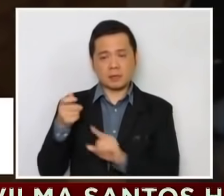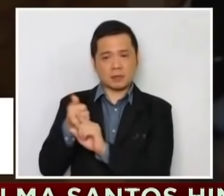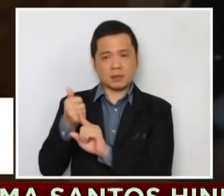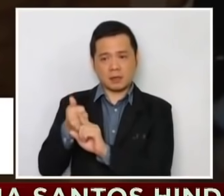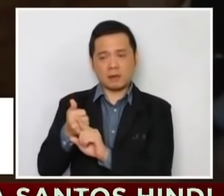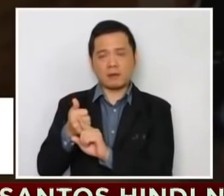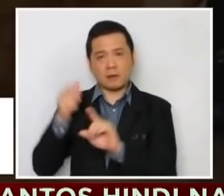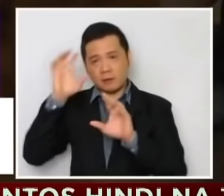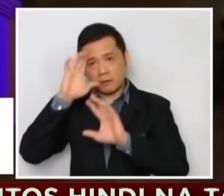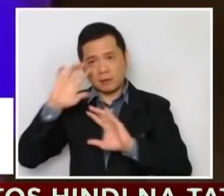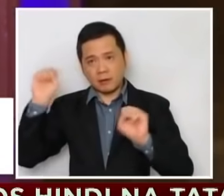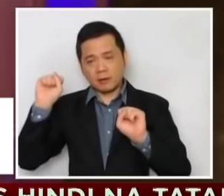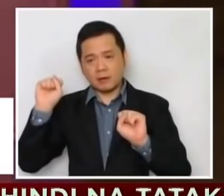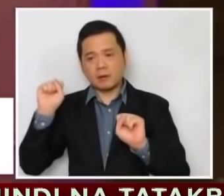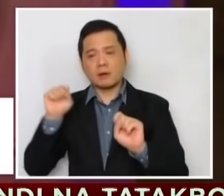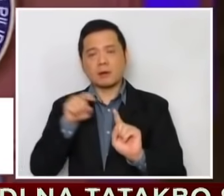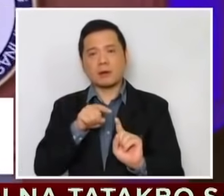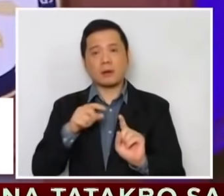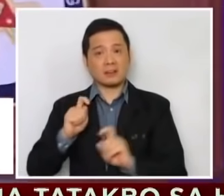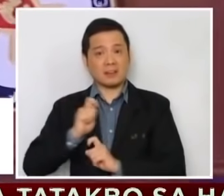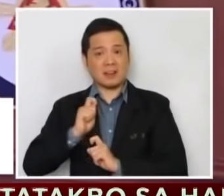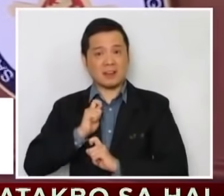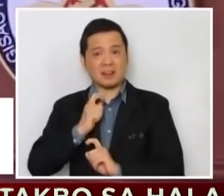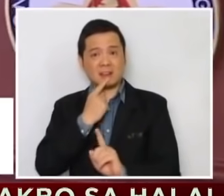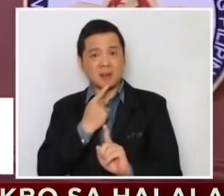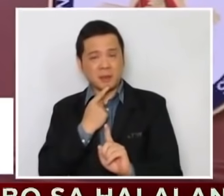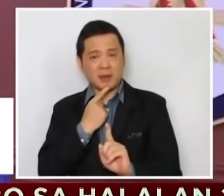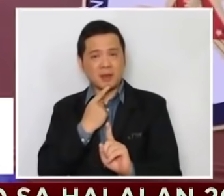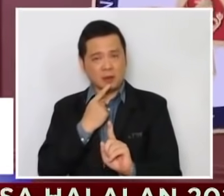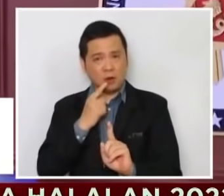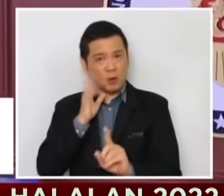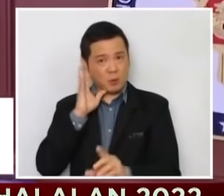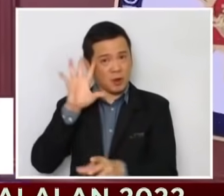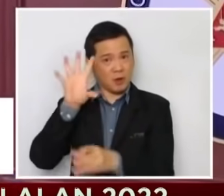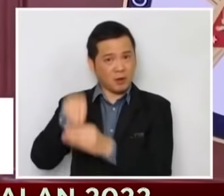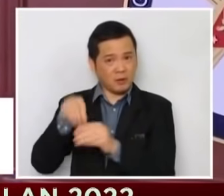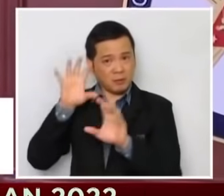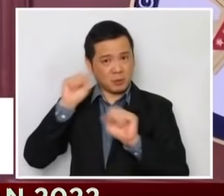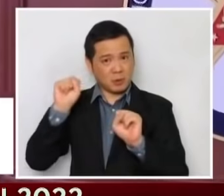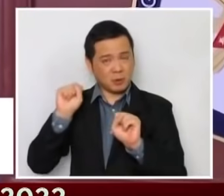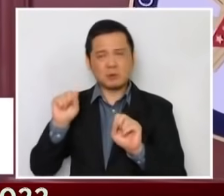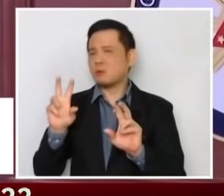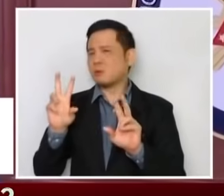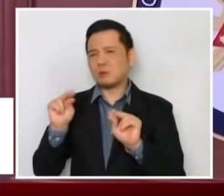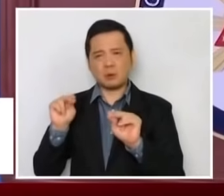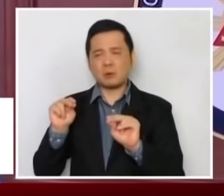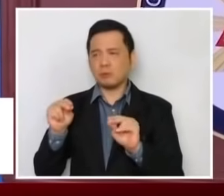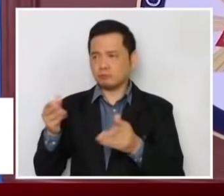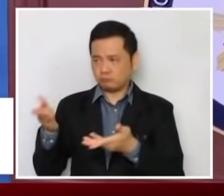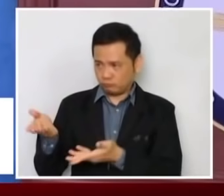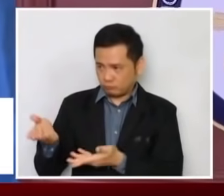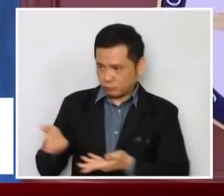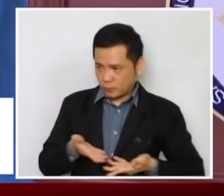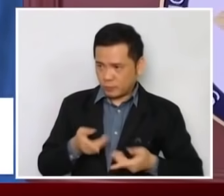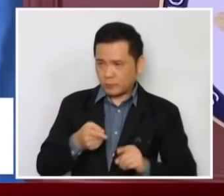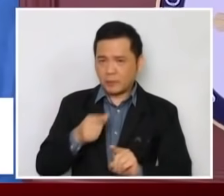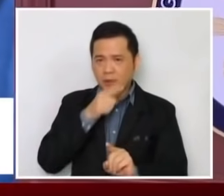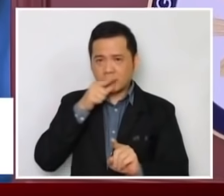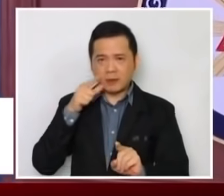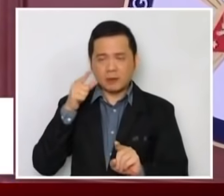pagkapangulo si dating Senador Antonio Trillanes IV para sa anilay tunay na oposisyon. Bianca